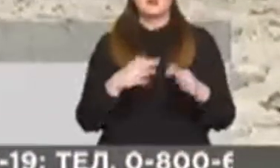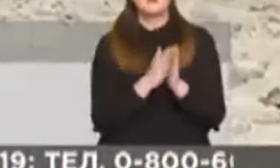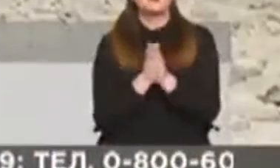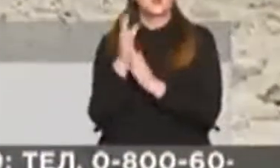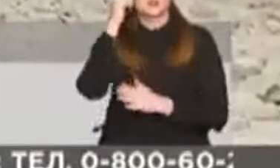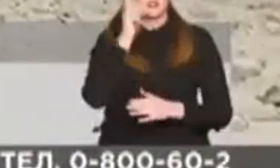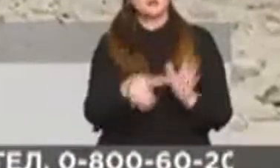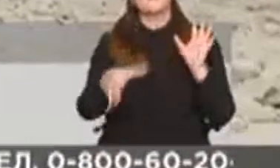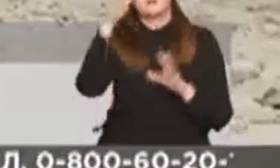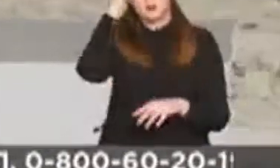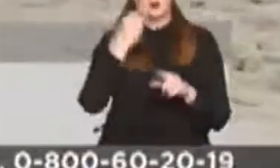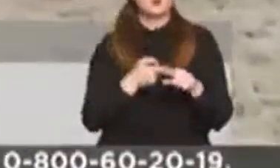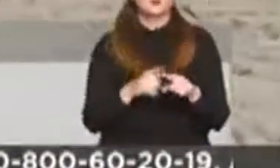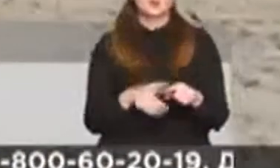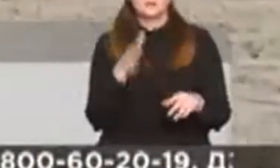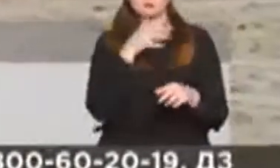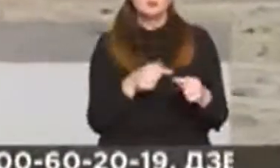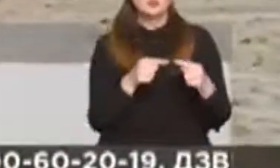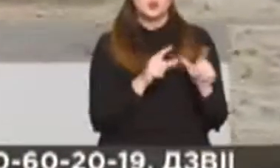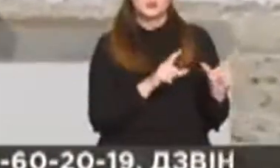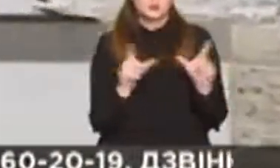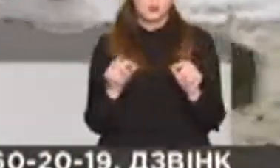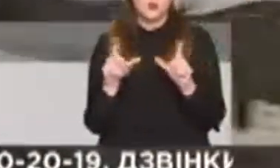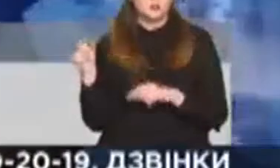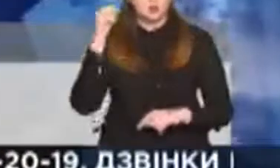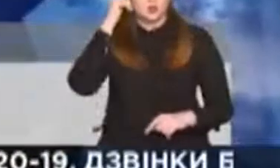просять кияни враховувати це під час поїздок.